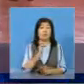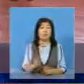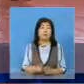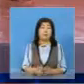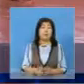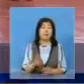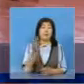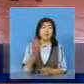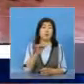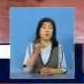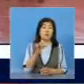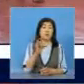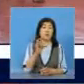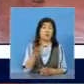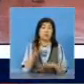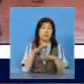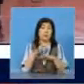Нур-Отанские игры проводятся, это